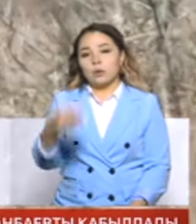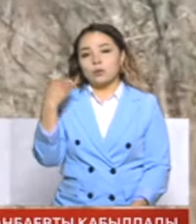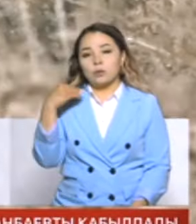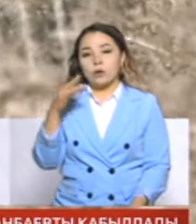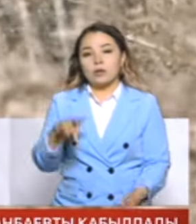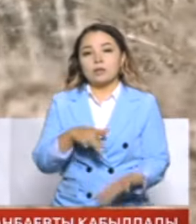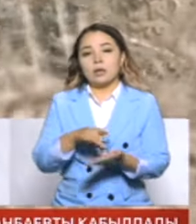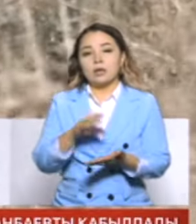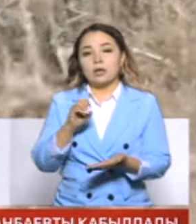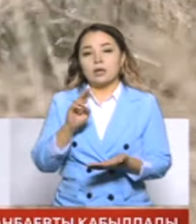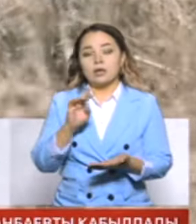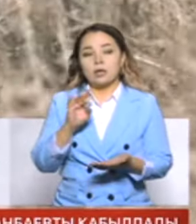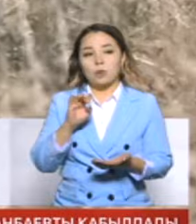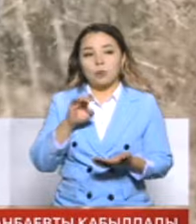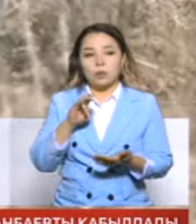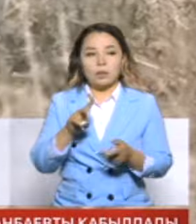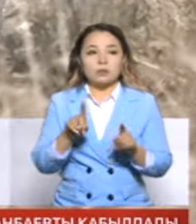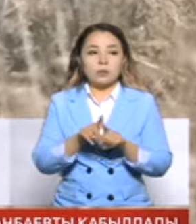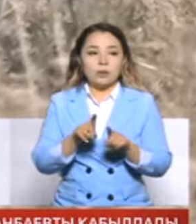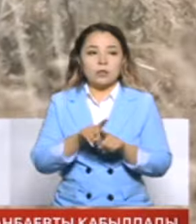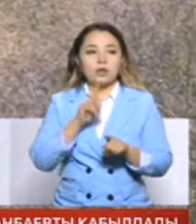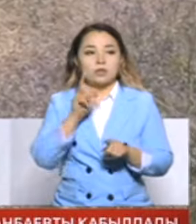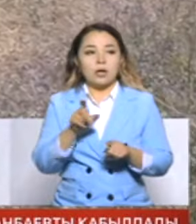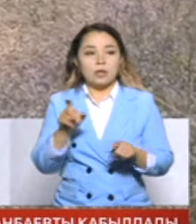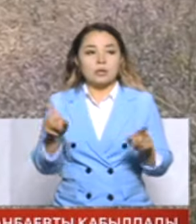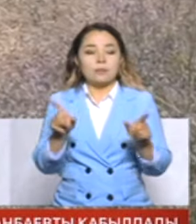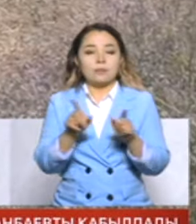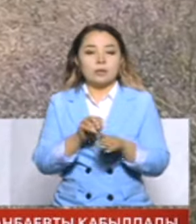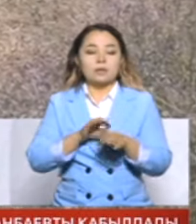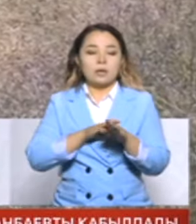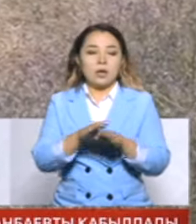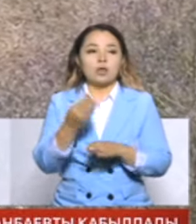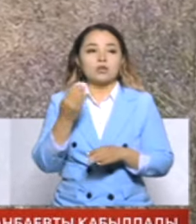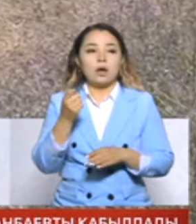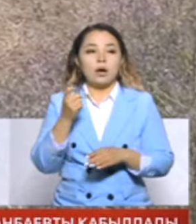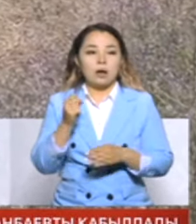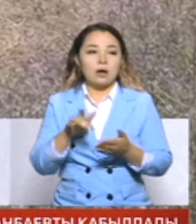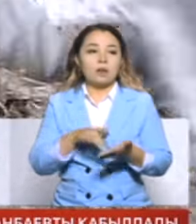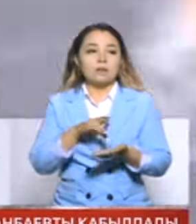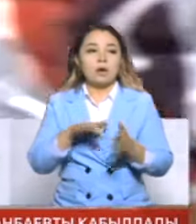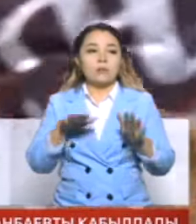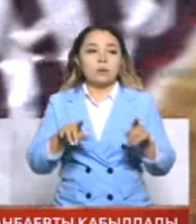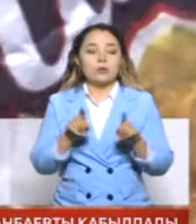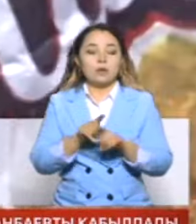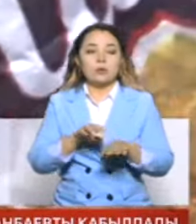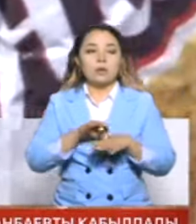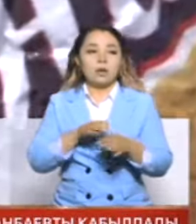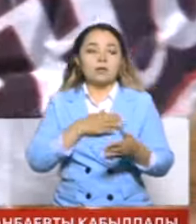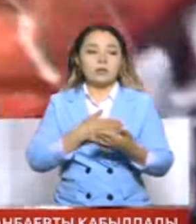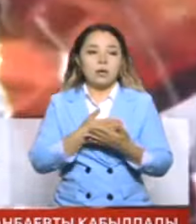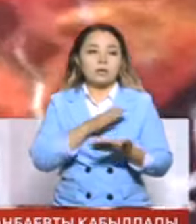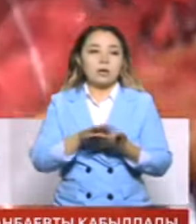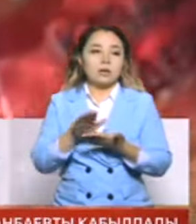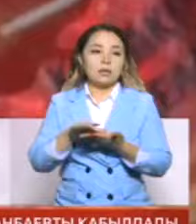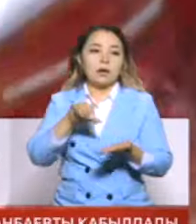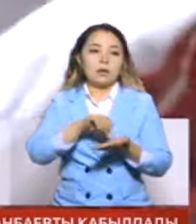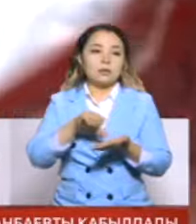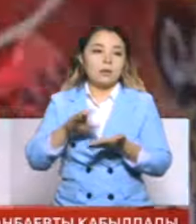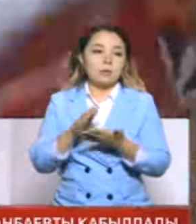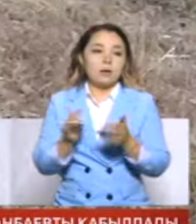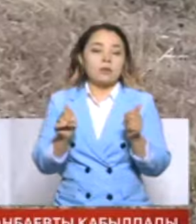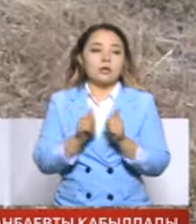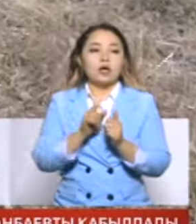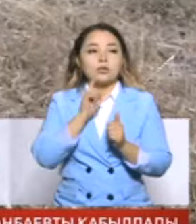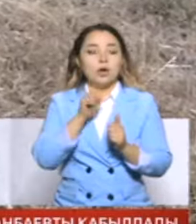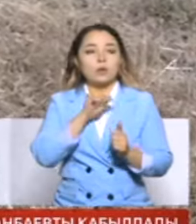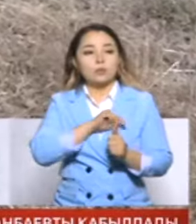Түркістандық Еркебұлан Мадиярұлы өзі сияқты жастарға ілесіп, шаға ауылында өткен тазалық шарасына қатысты. Аманат партиясы жанындағы